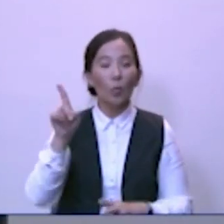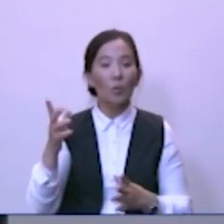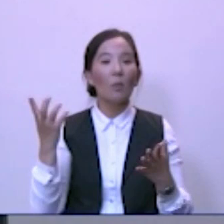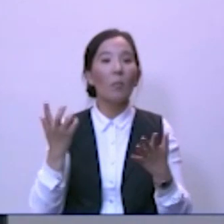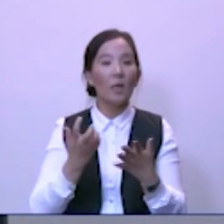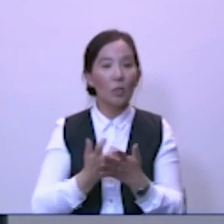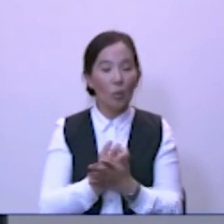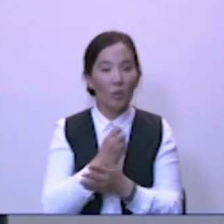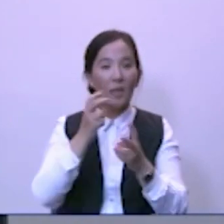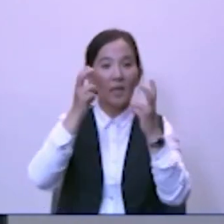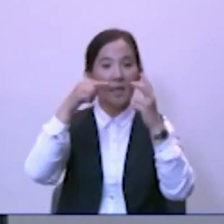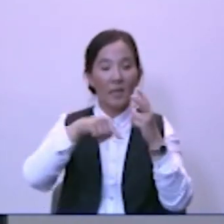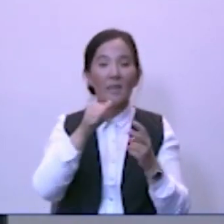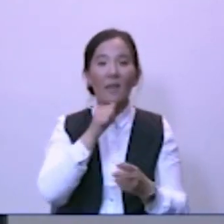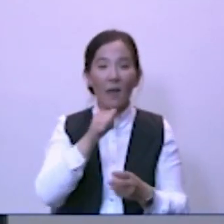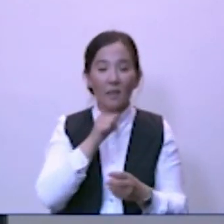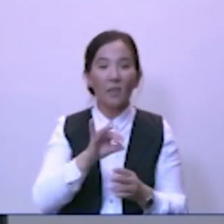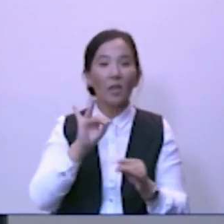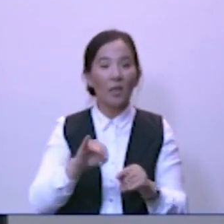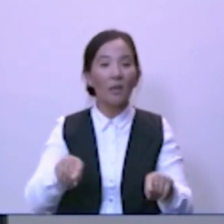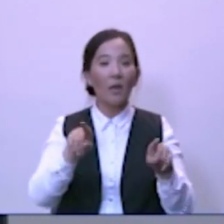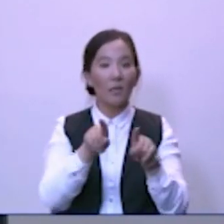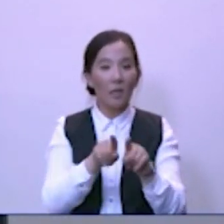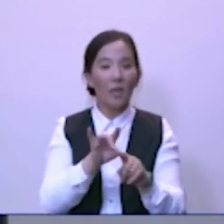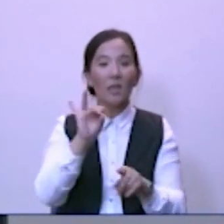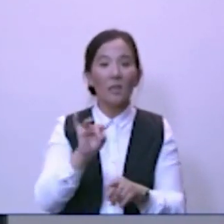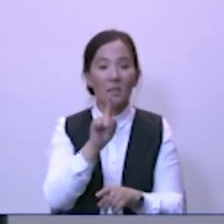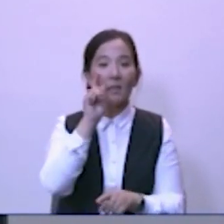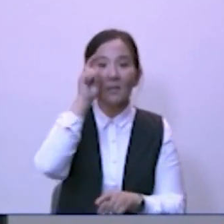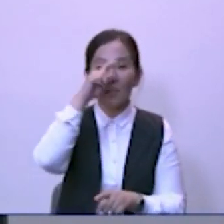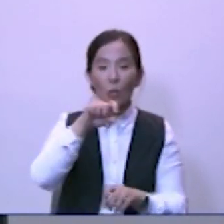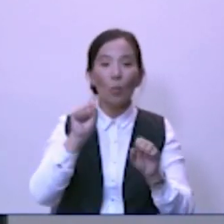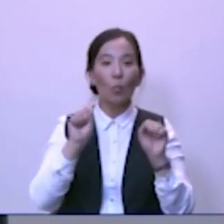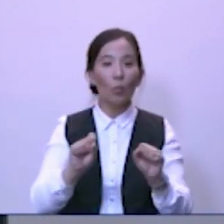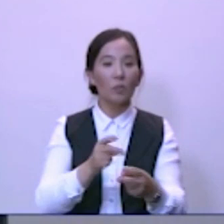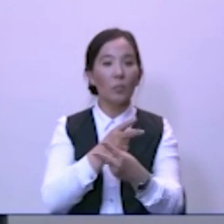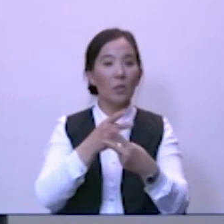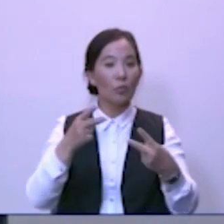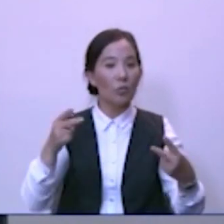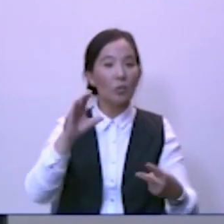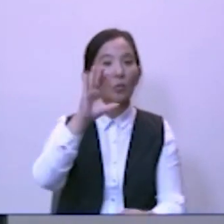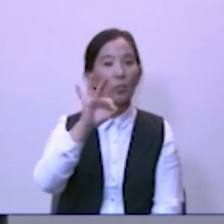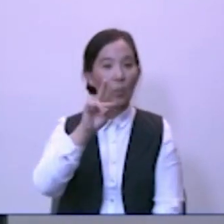реакции замещаться на то металла и тогда уже из кислоты может получиться соль